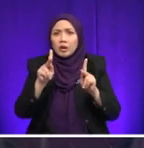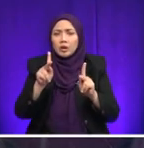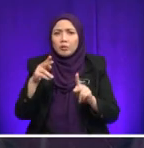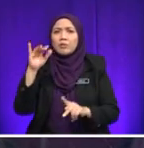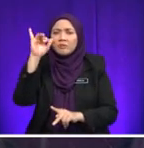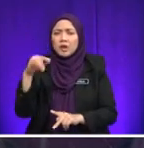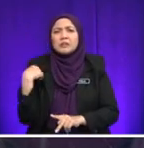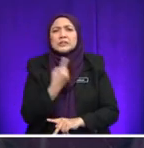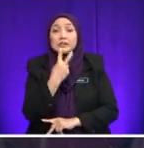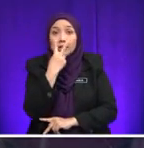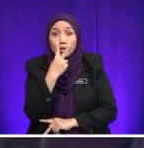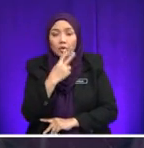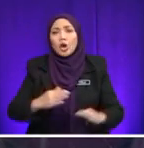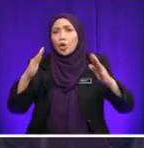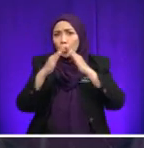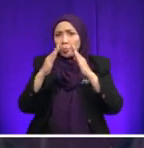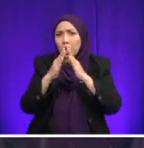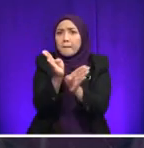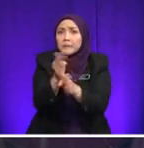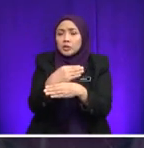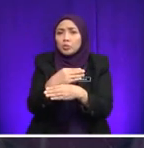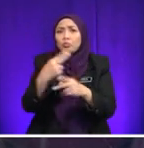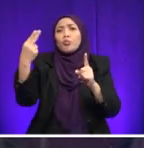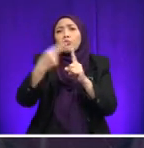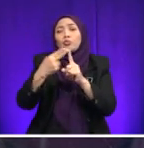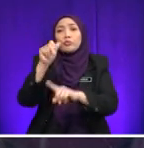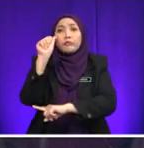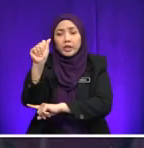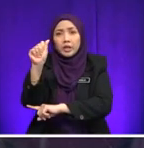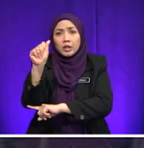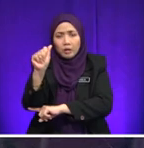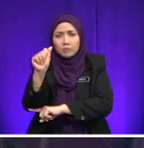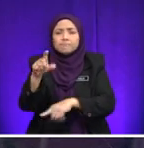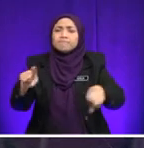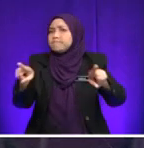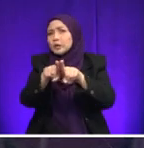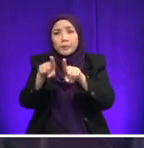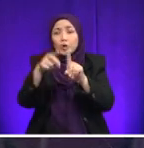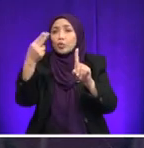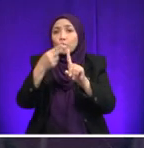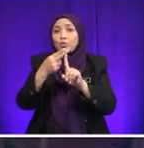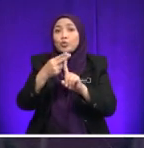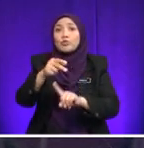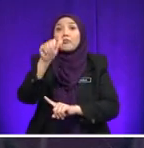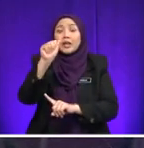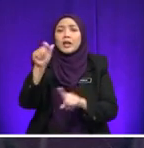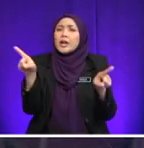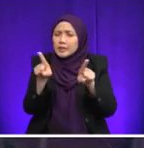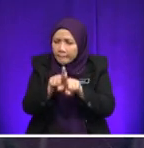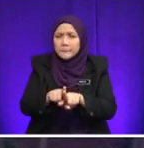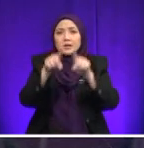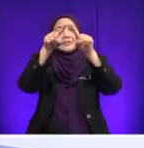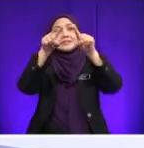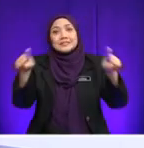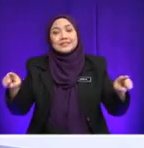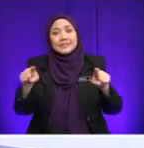rumah yang membentuk E itu dibina dalam bentuk dari hampir ke bentuk segitiga kenapa Mungkin